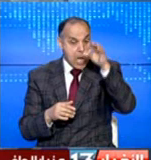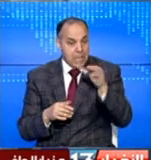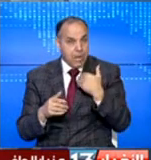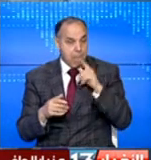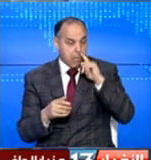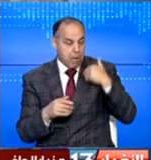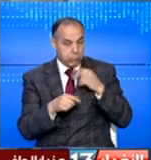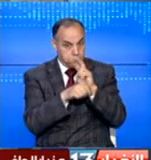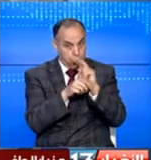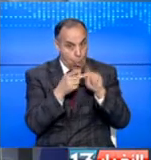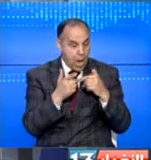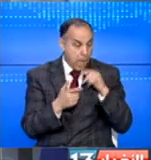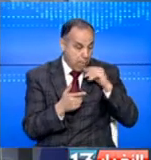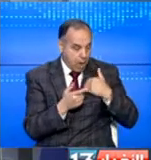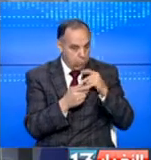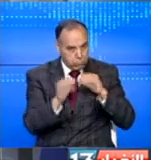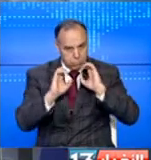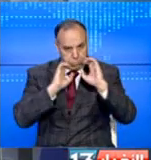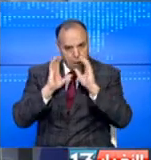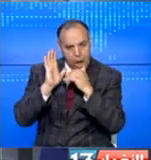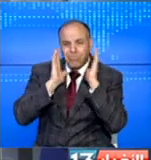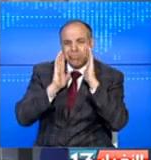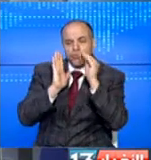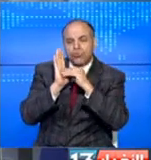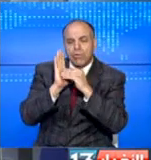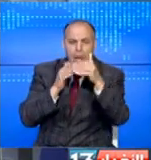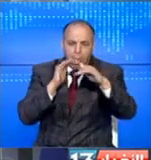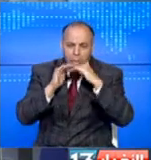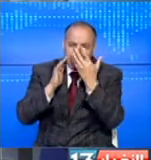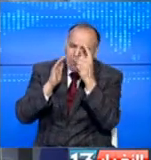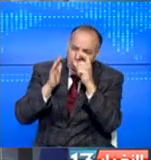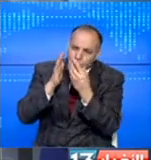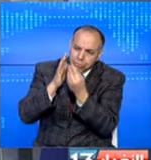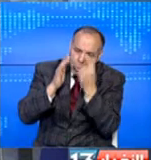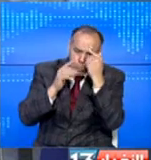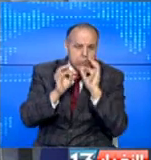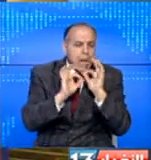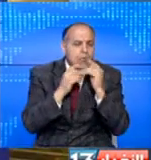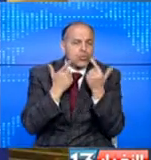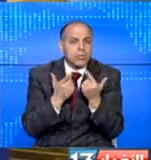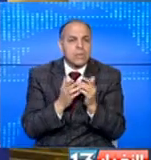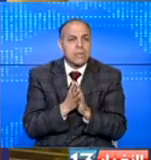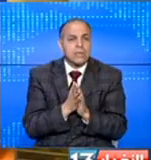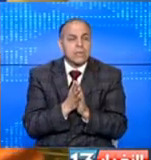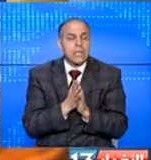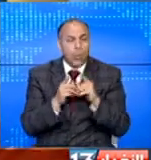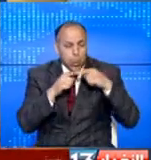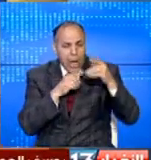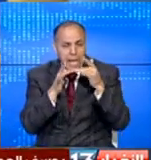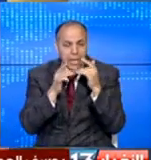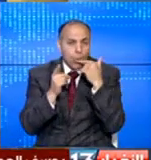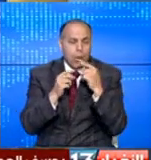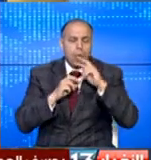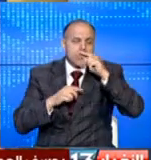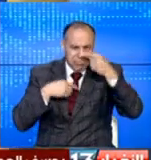الاولياء يراقبونا في التواصل الاجتماعي شنو ينهبطوا شنو مع شكون نحكيو كيفاش تطول في الانترنت باش تضمن